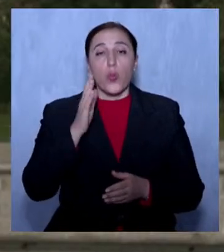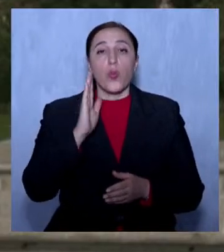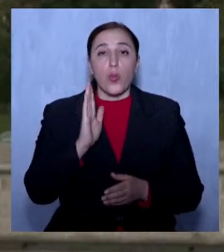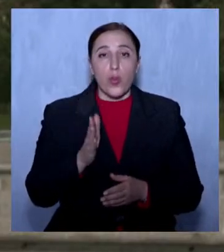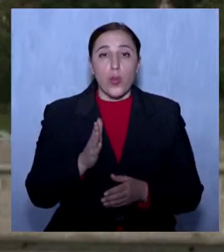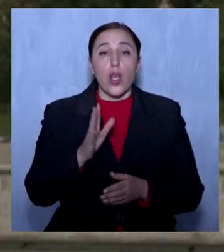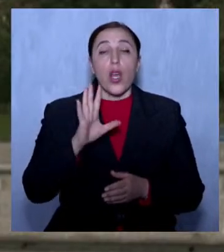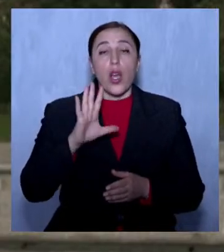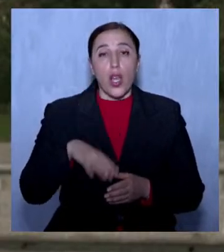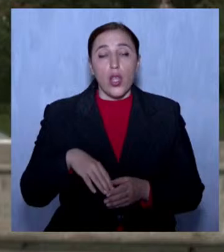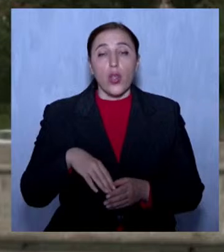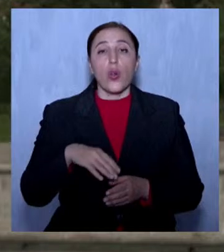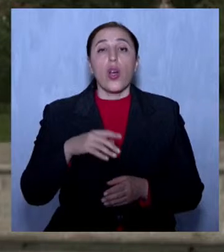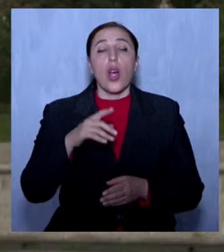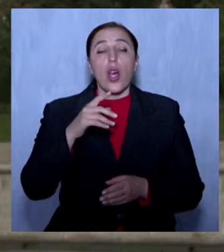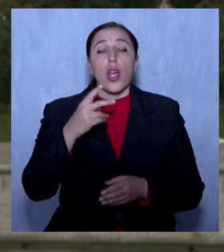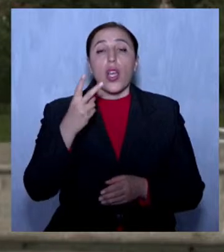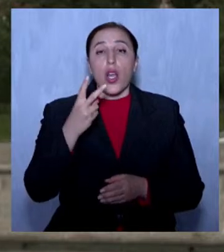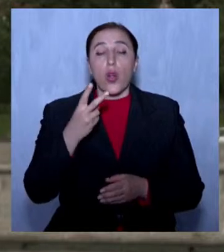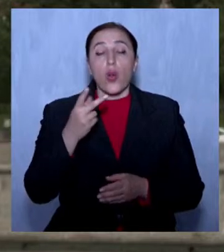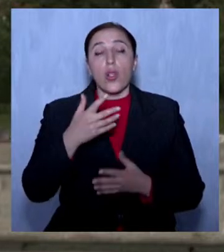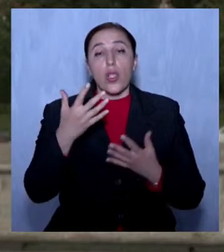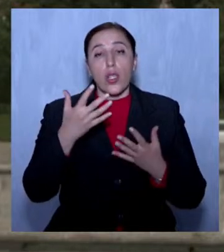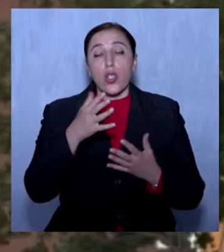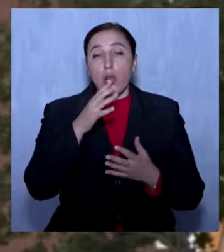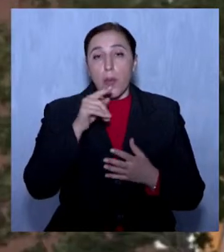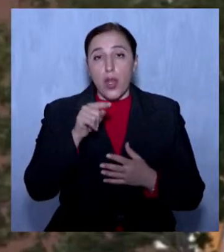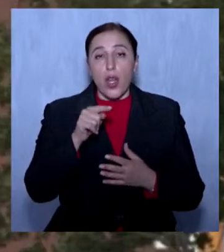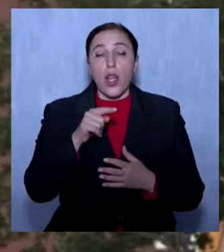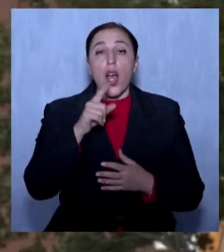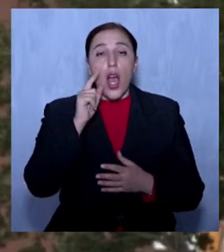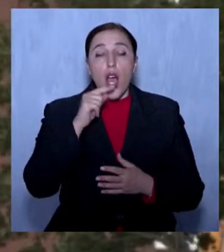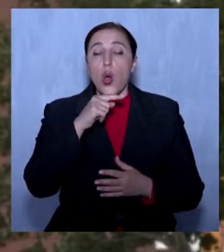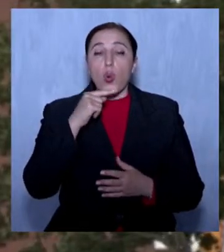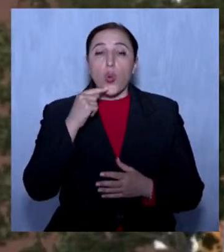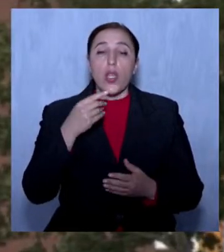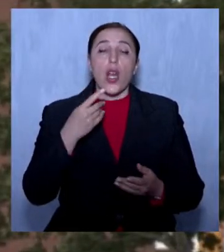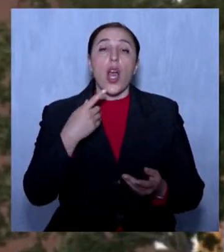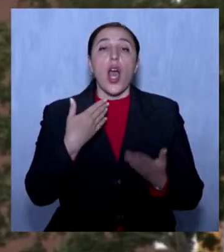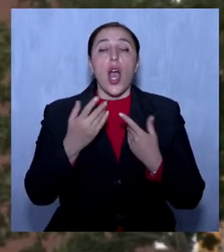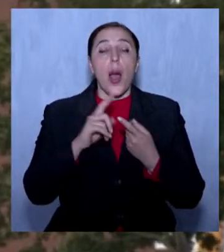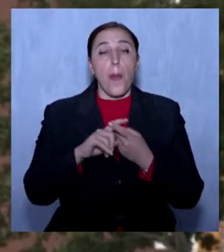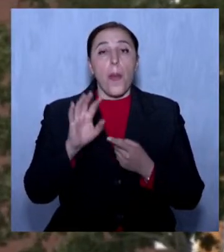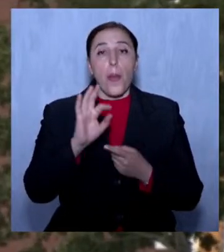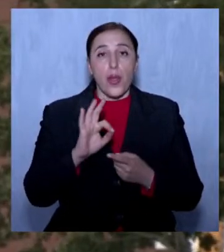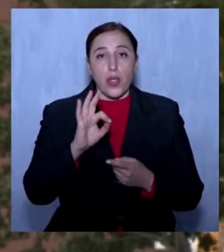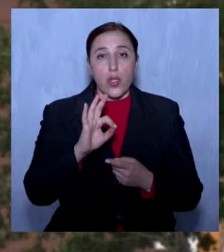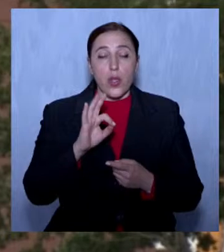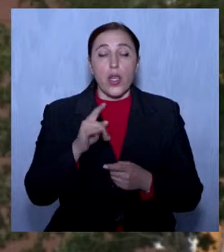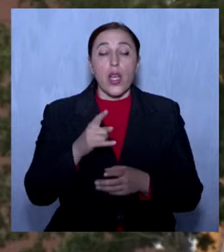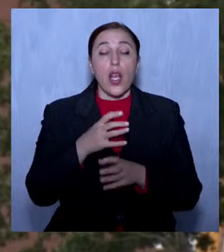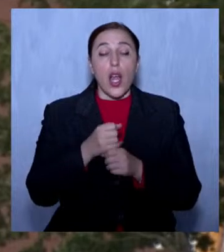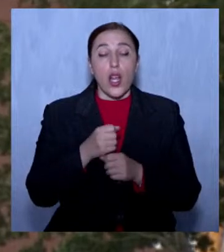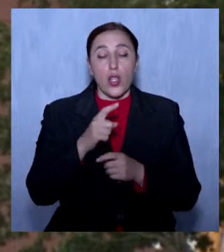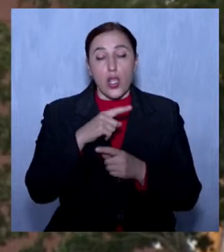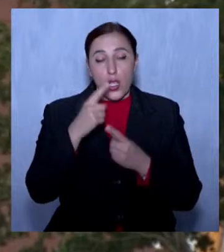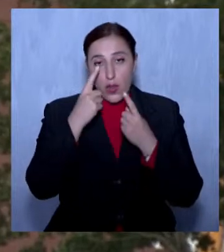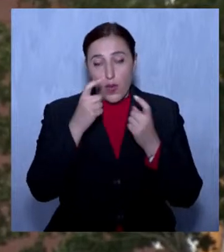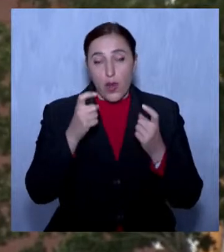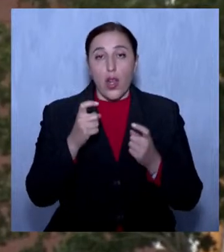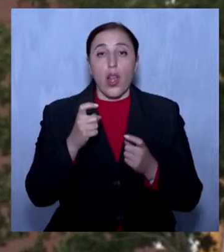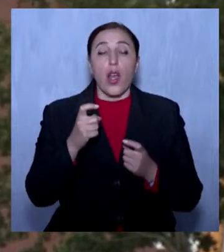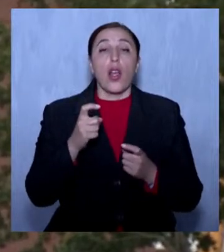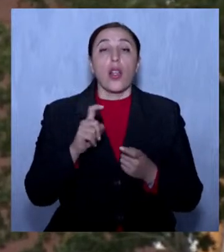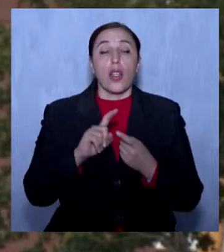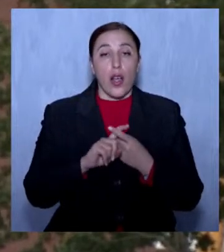մասը նվիրված կլինի հայ-ռուսական հարաբերություններին, հաղորդել է Դմիտրի Պեսկովը։ Կրեմլի տարածած կարճ հաղորդագրության համաձայն Պուտինն